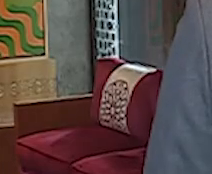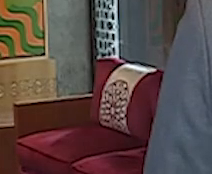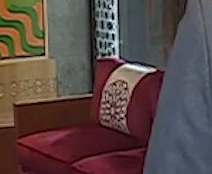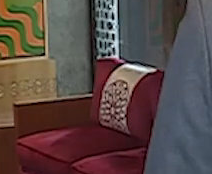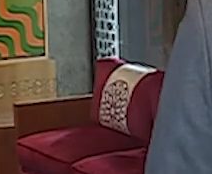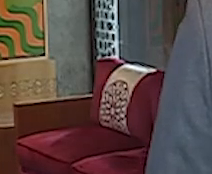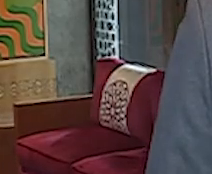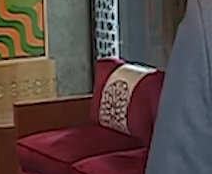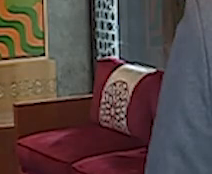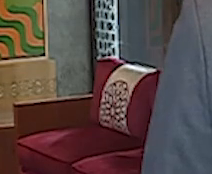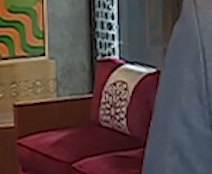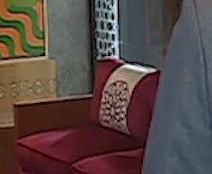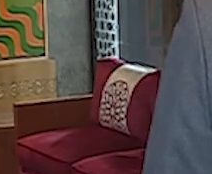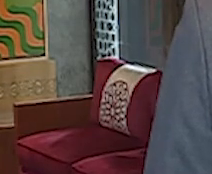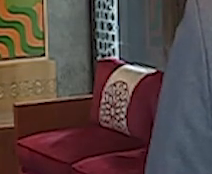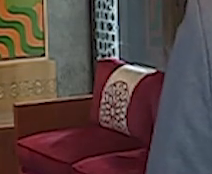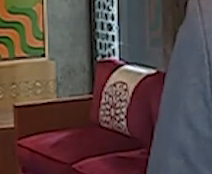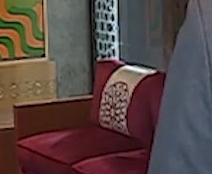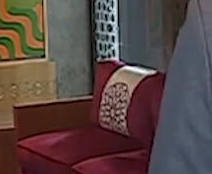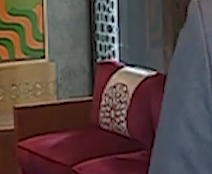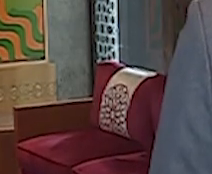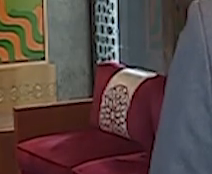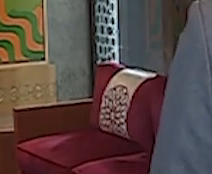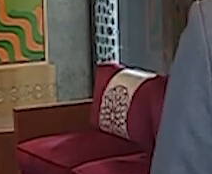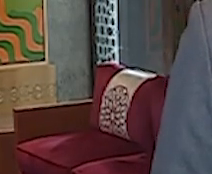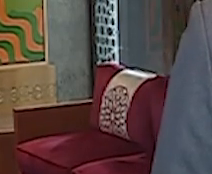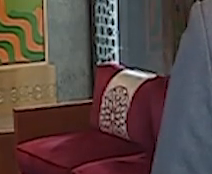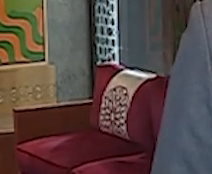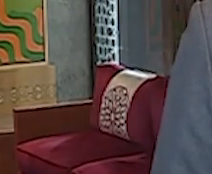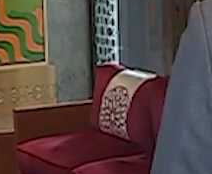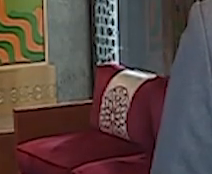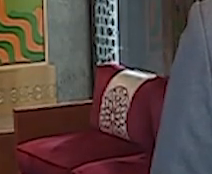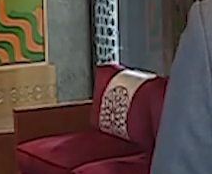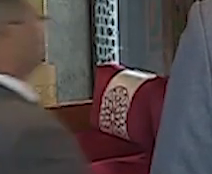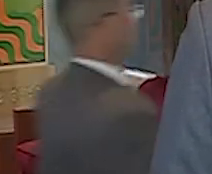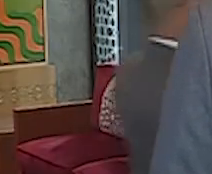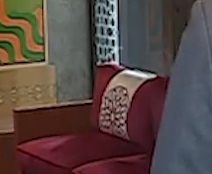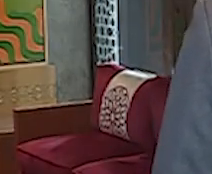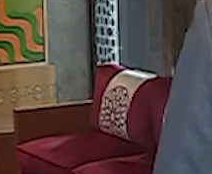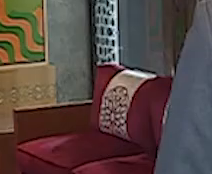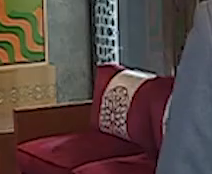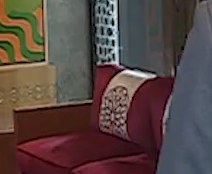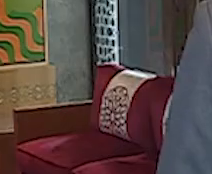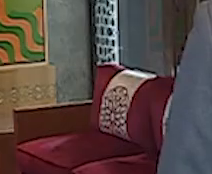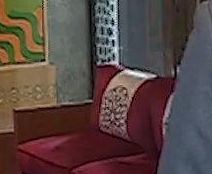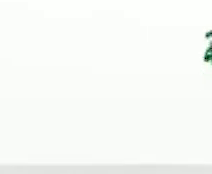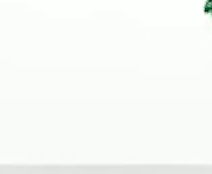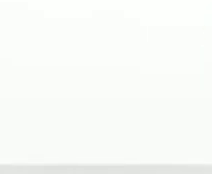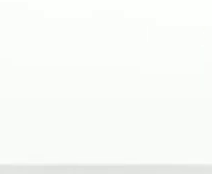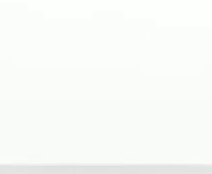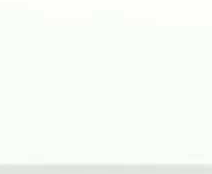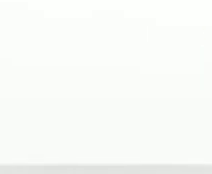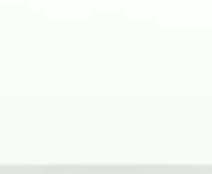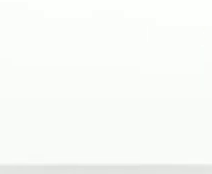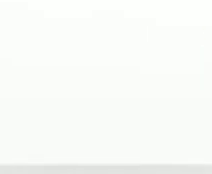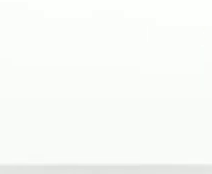وبهذا مشاهدينا ناتي الى نهايه هذا العدد من المجله، شكرا على وفاء المتابعه والى اللقاء في الحلقه القادمه باذن الله.